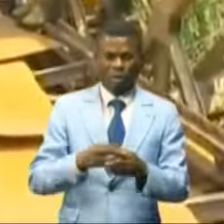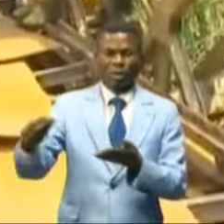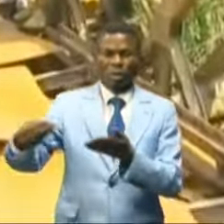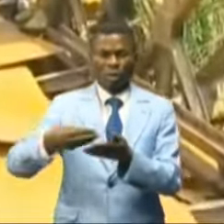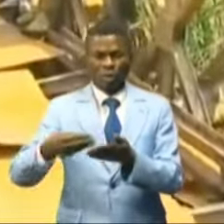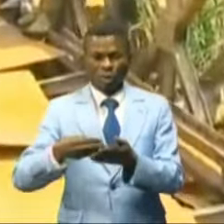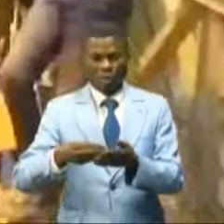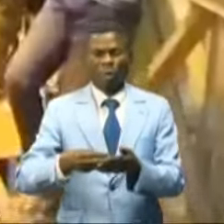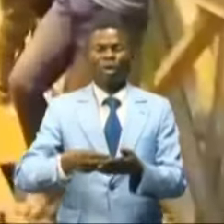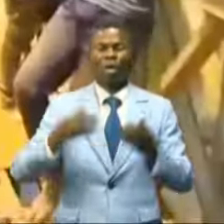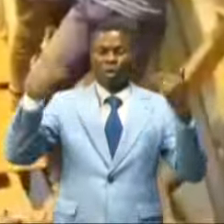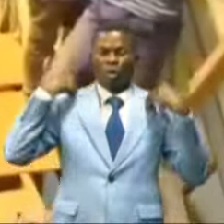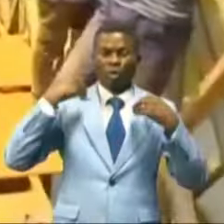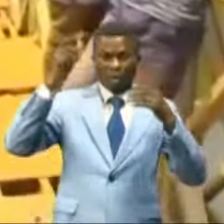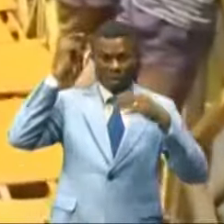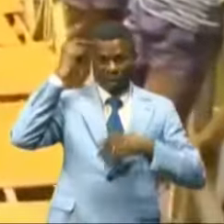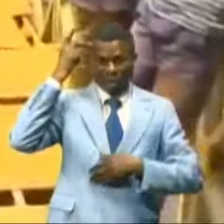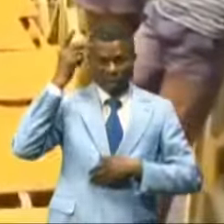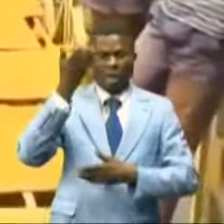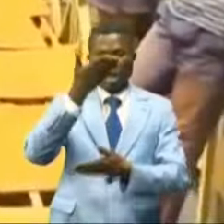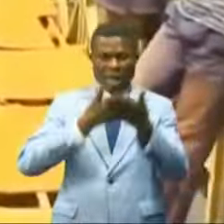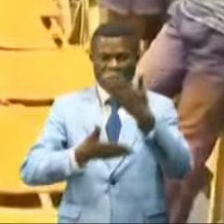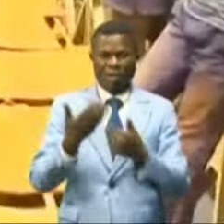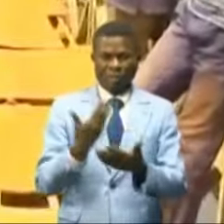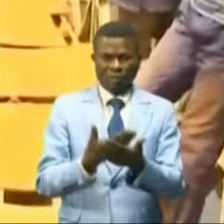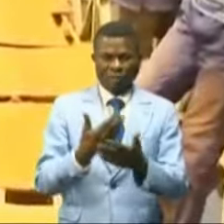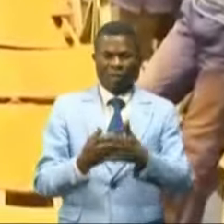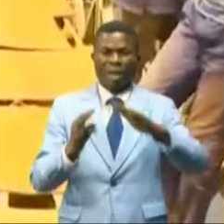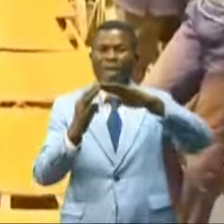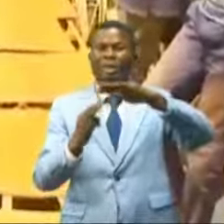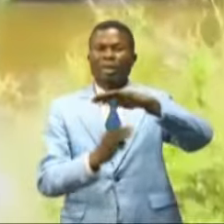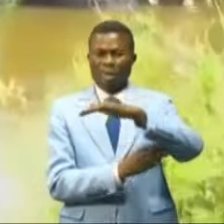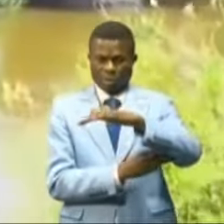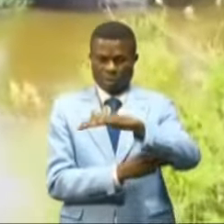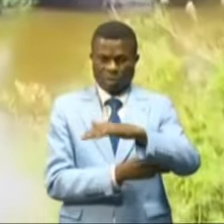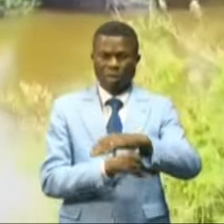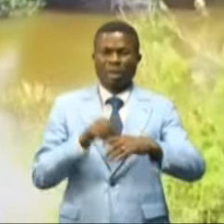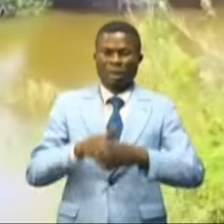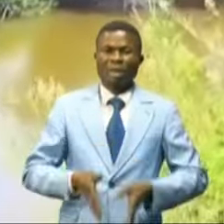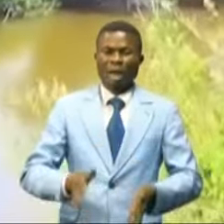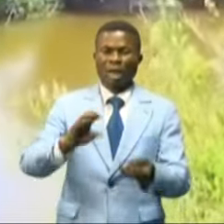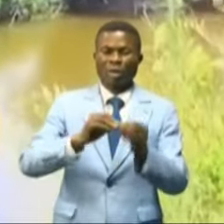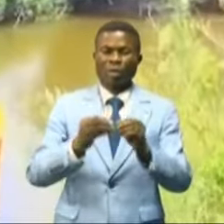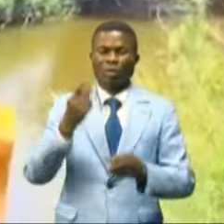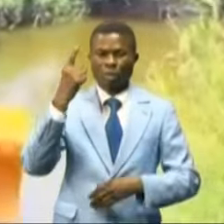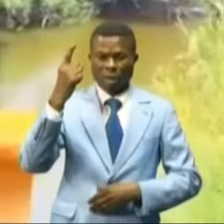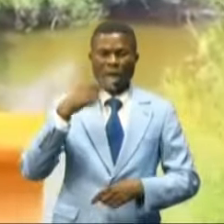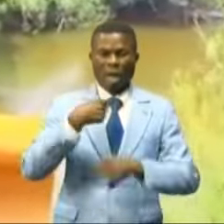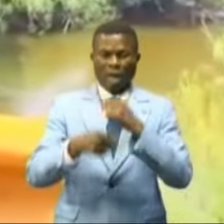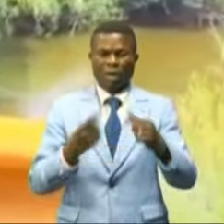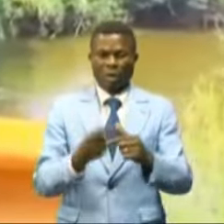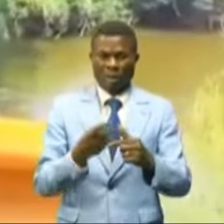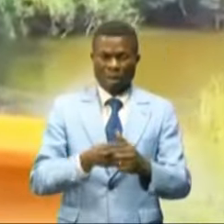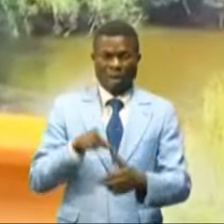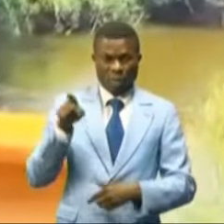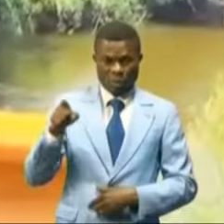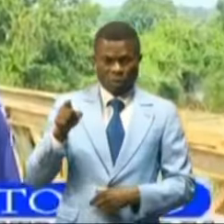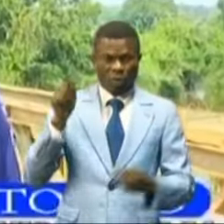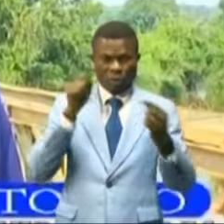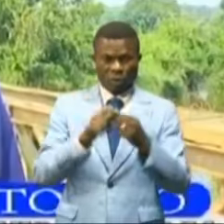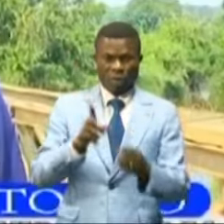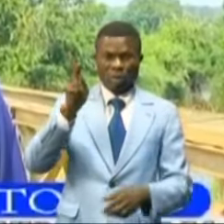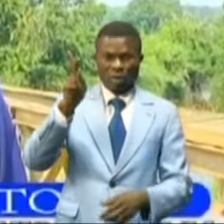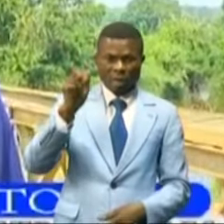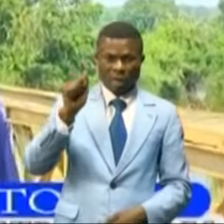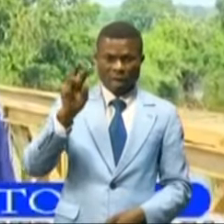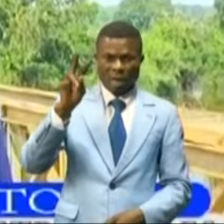au pouvoir central pour le remplacement total des anciens ponts se trouvant sur la nationale numéro 1, en commençant par Luena jusqu'à Kanyama.